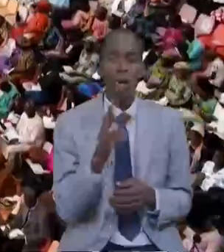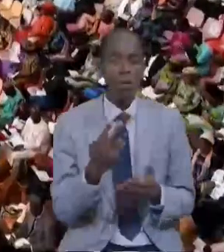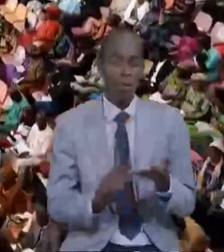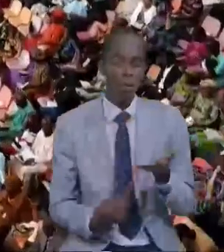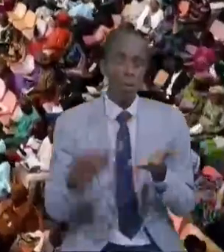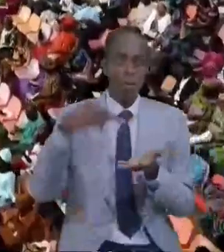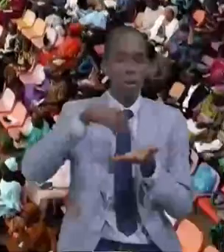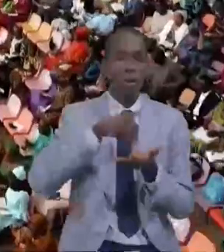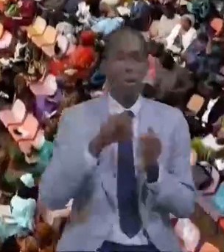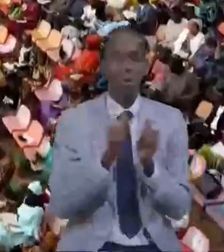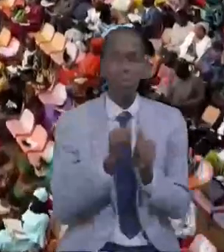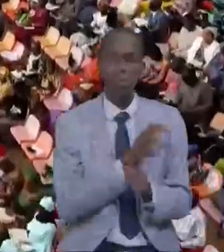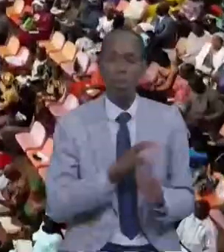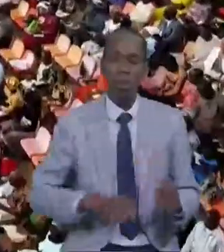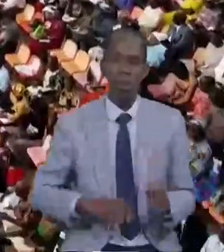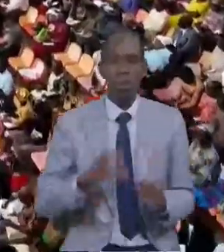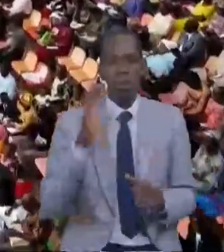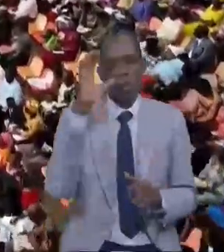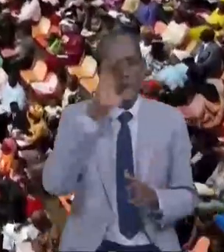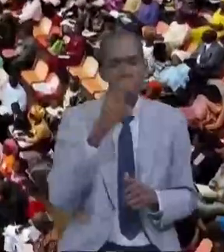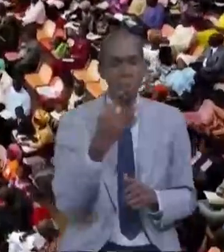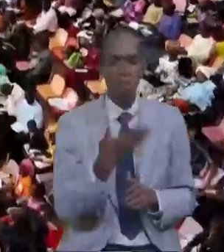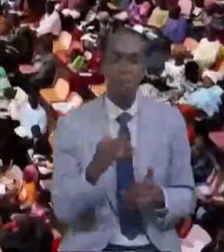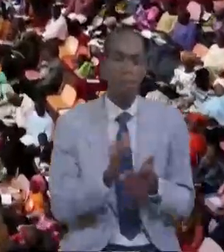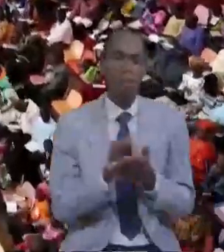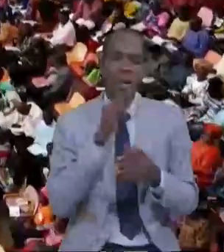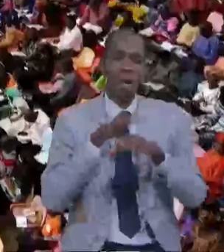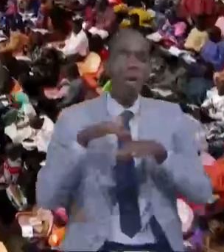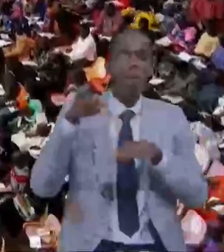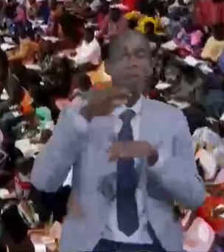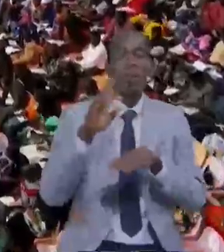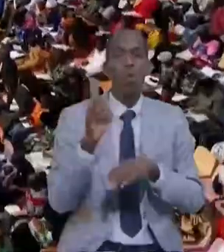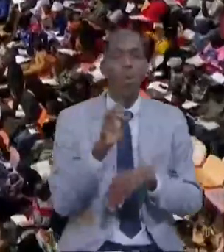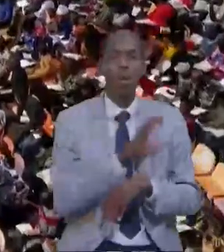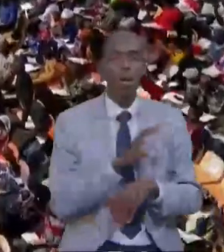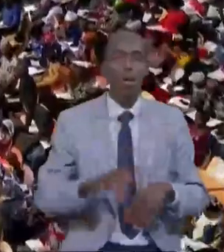la droite de Dieu. Dans le verset 2,